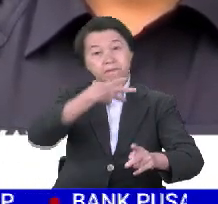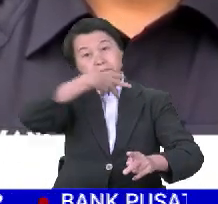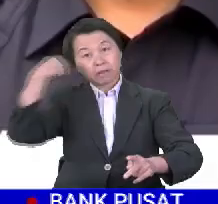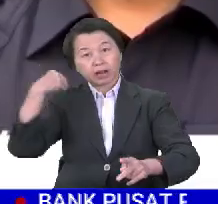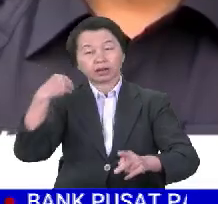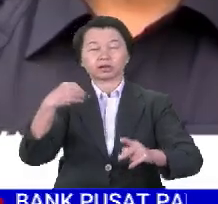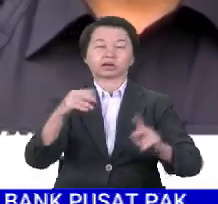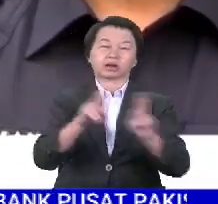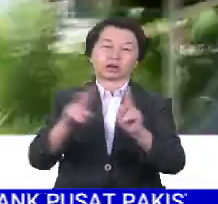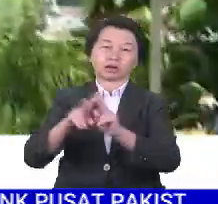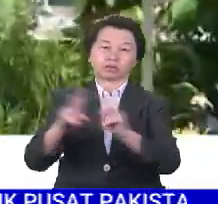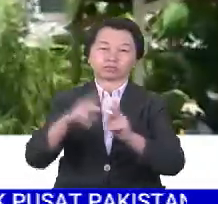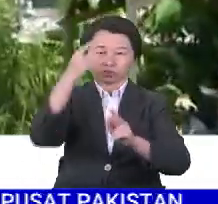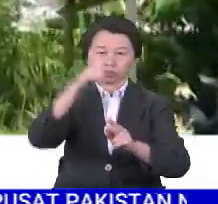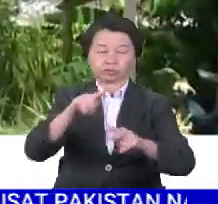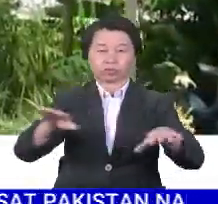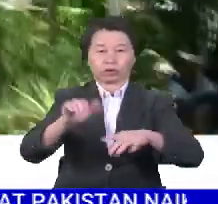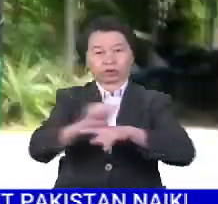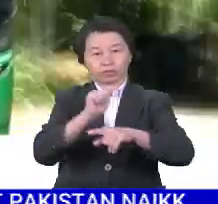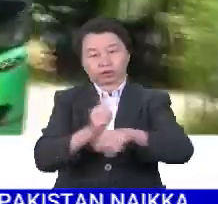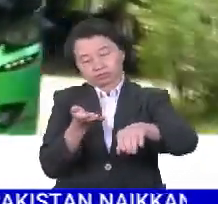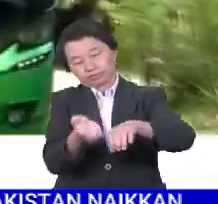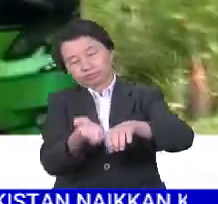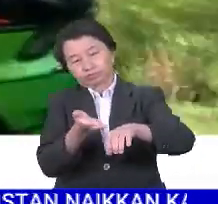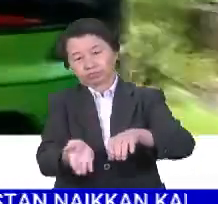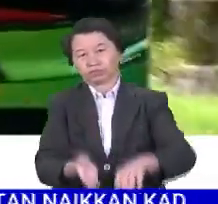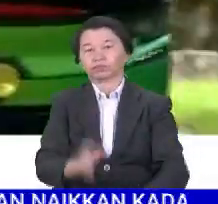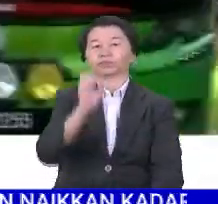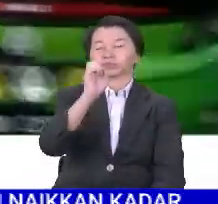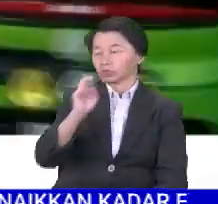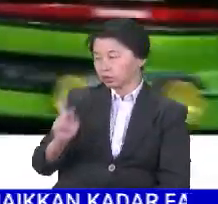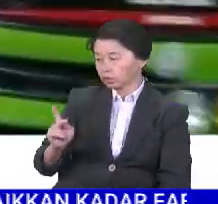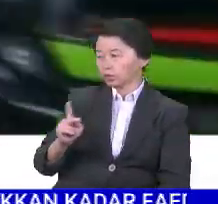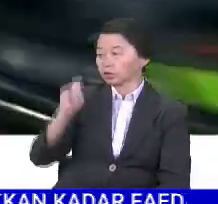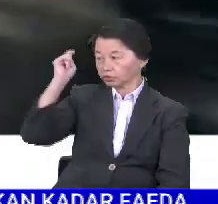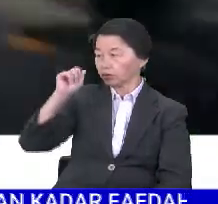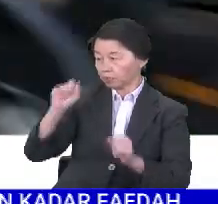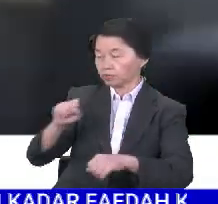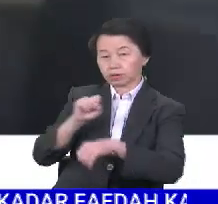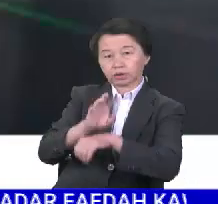di kampung dan mengerjakan ibadah korban. Tuan, sedikit nasihat kepada perantau yang